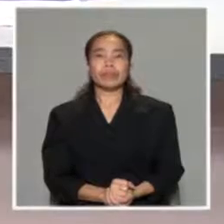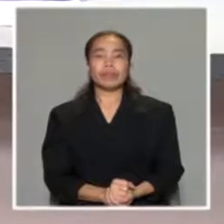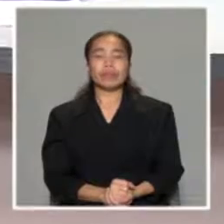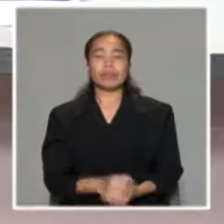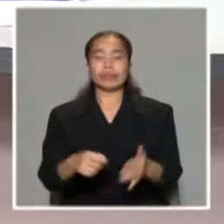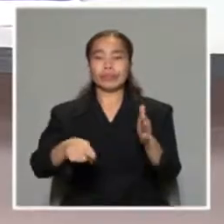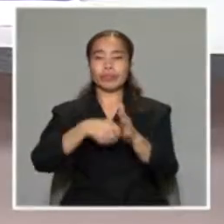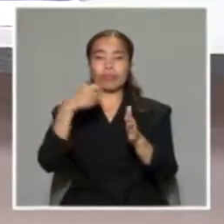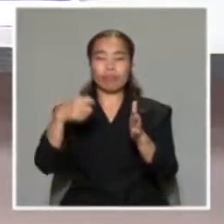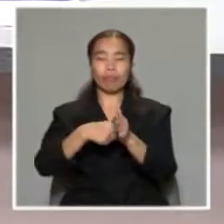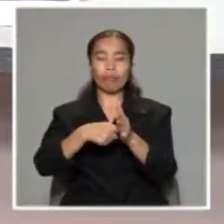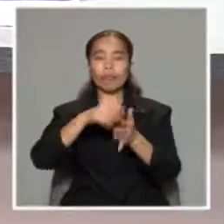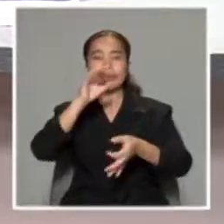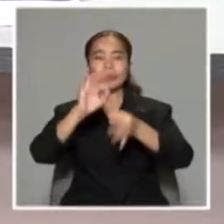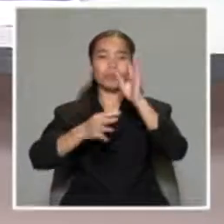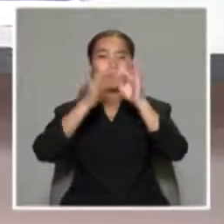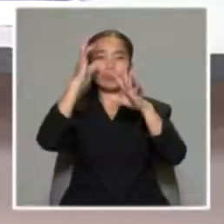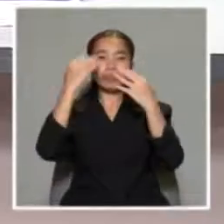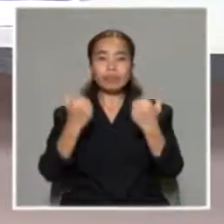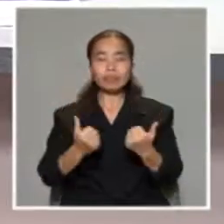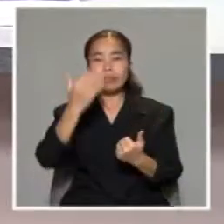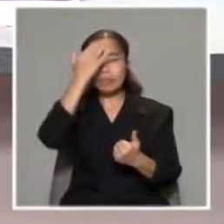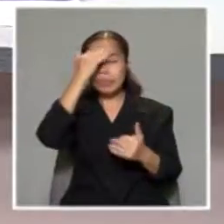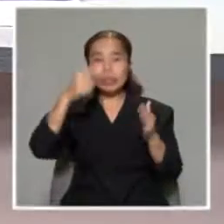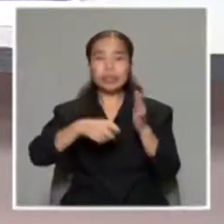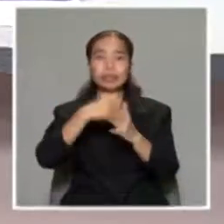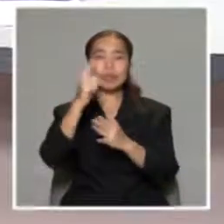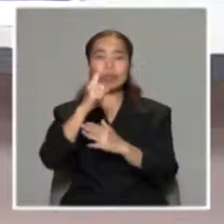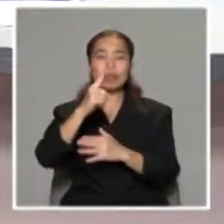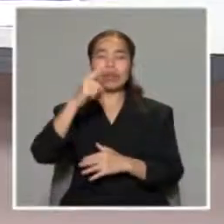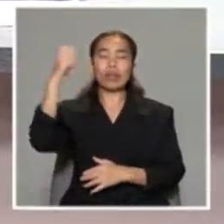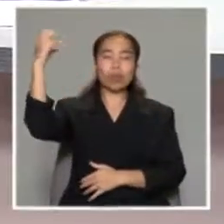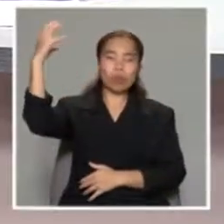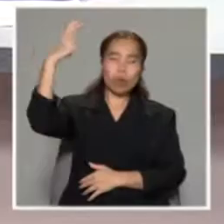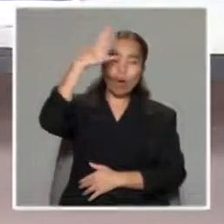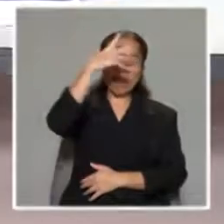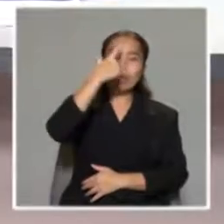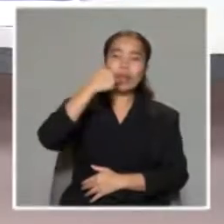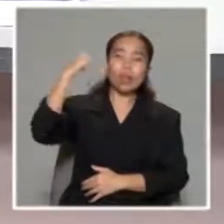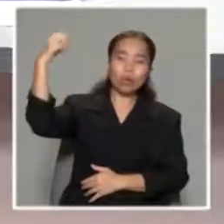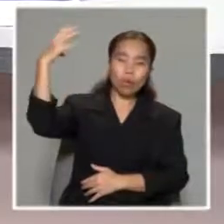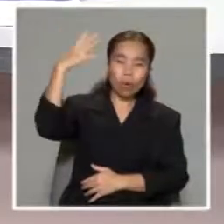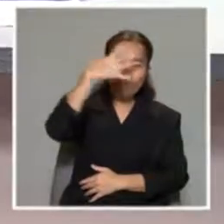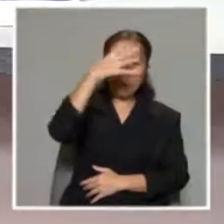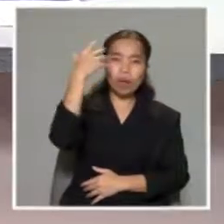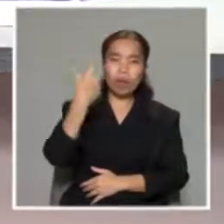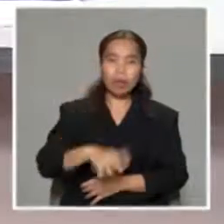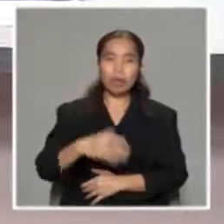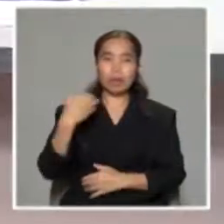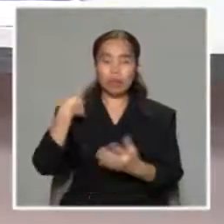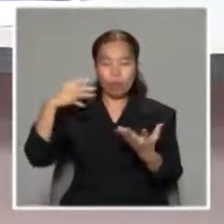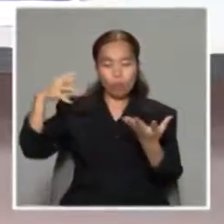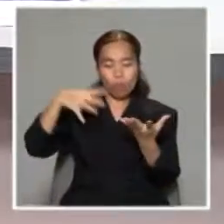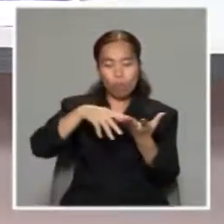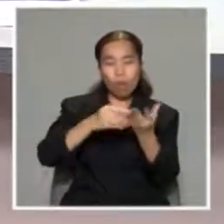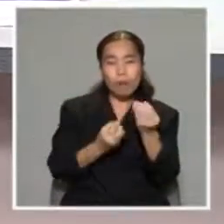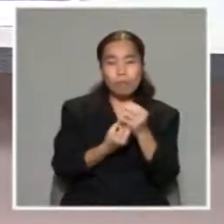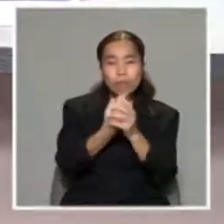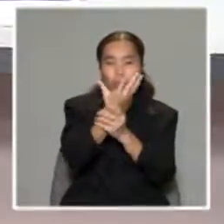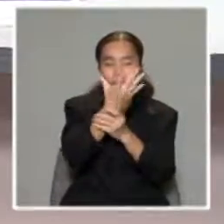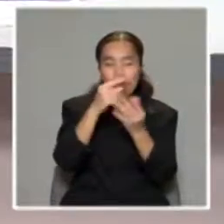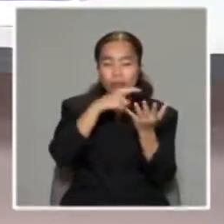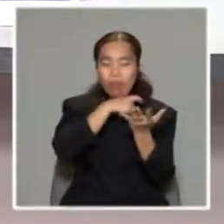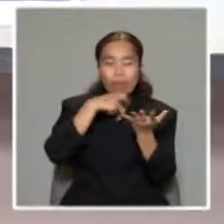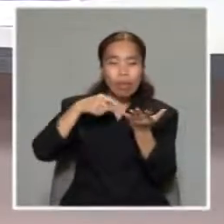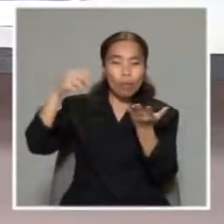คือสาเหตุเรื่องของไฟป่าที่เกิดขึ้นหนึ่งก็มาจากเรื่องของอากาศที่แห้งก็อาจจะทำให้เกิดอุบัติเหตุเกิดขึ้นก็คือไฟป่าแต่ว่าส่วนหนึ่งก็มาจ